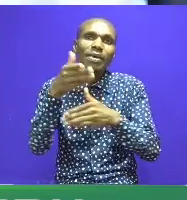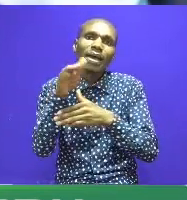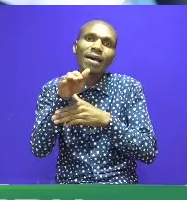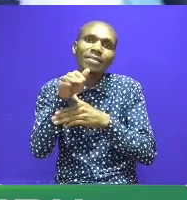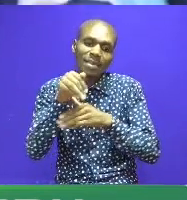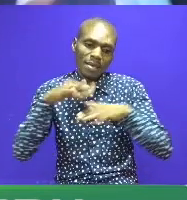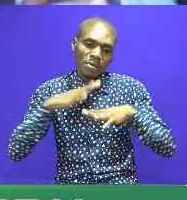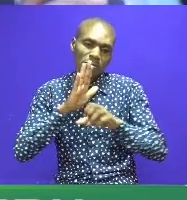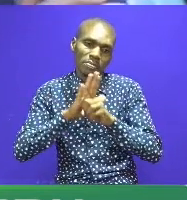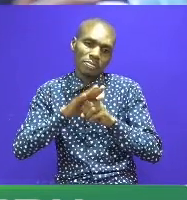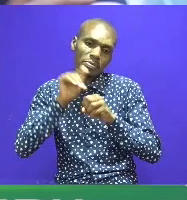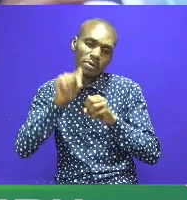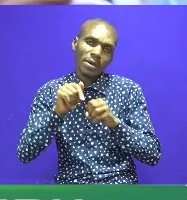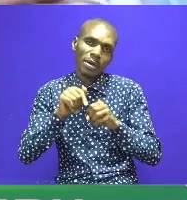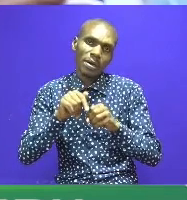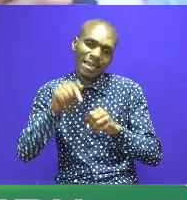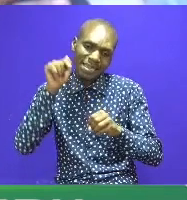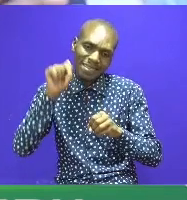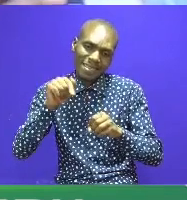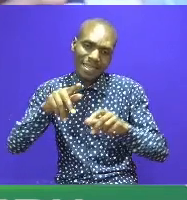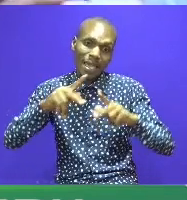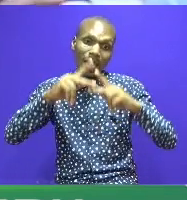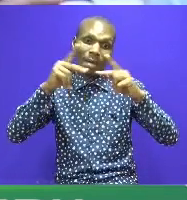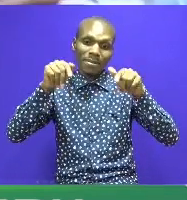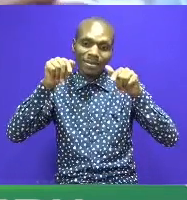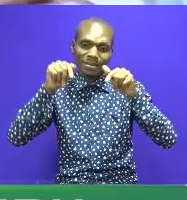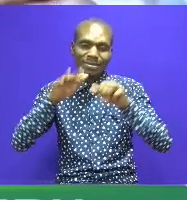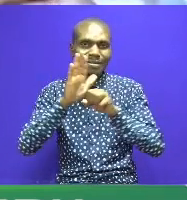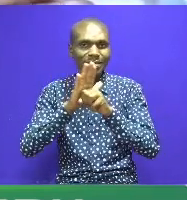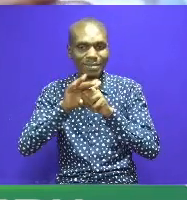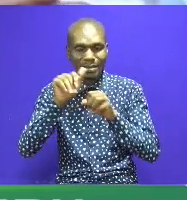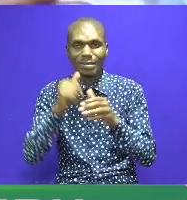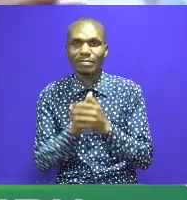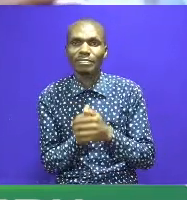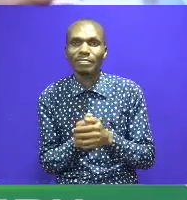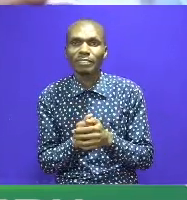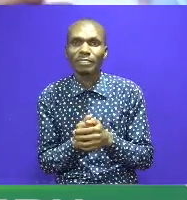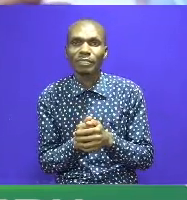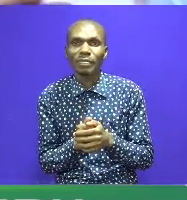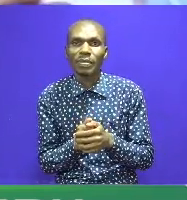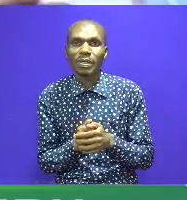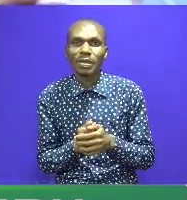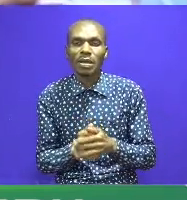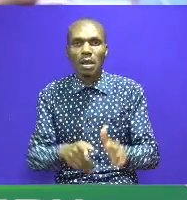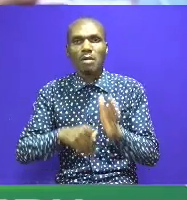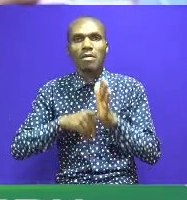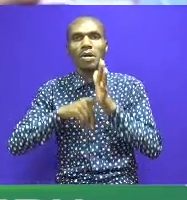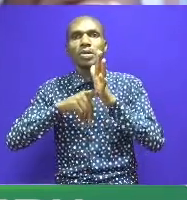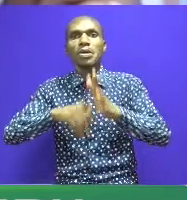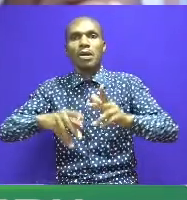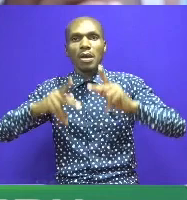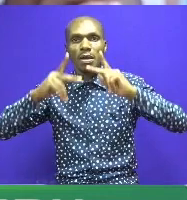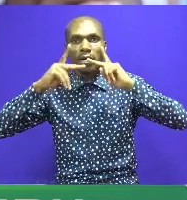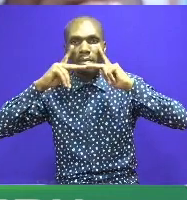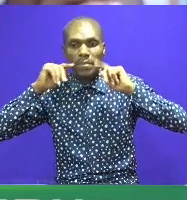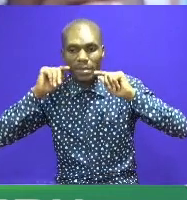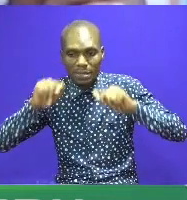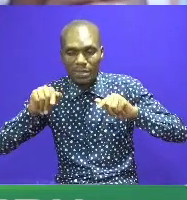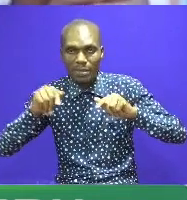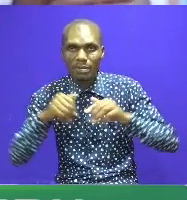aminto babugirango especially bogitenga tigango to maintain omorembe